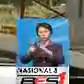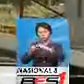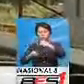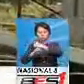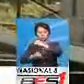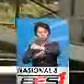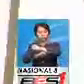infrastruktur